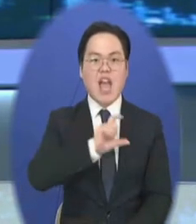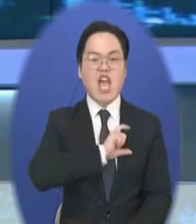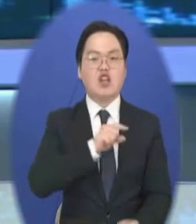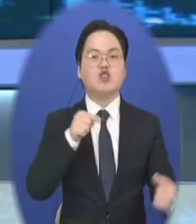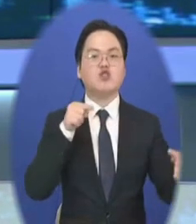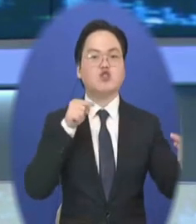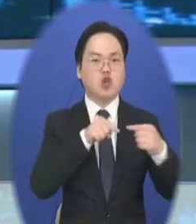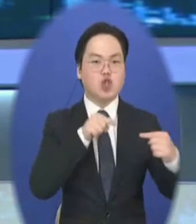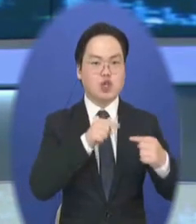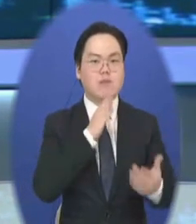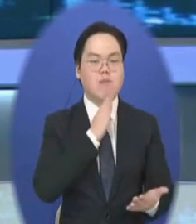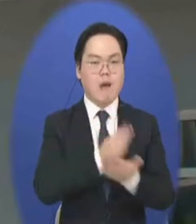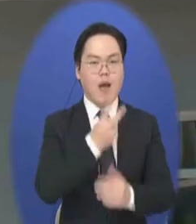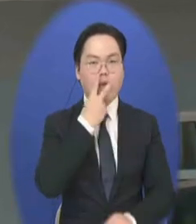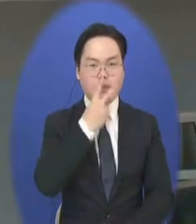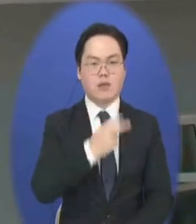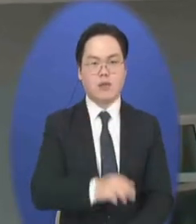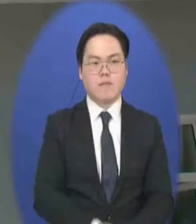үзжээ.